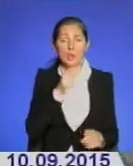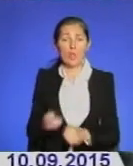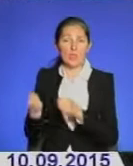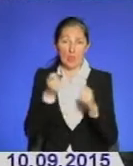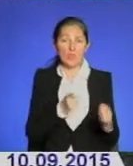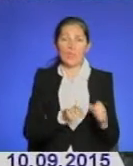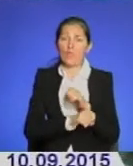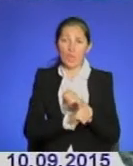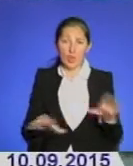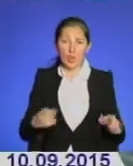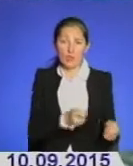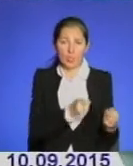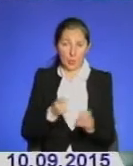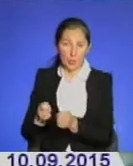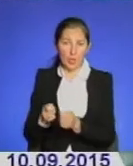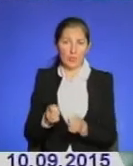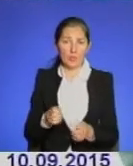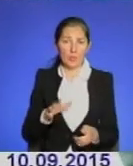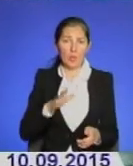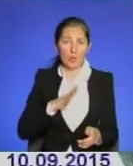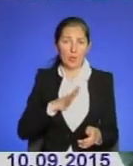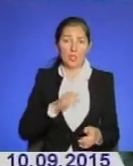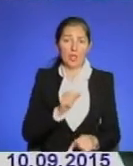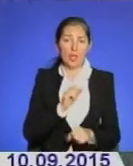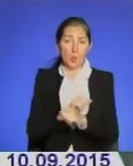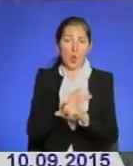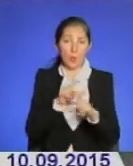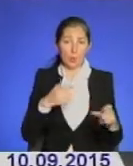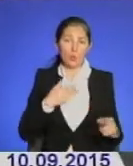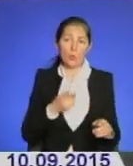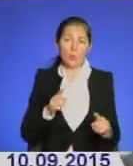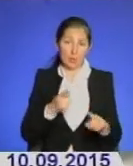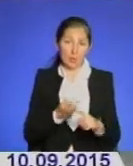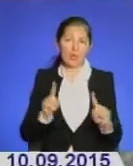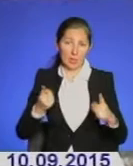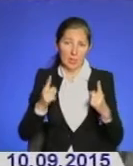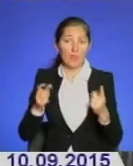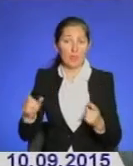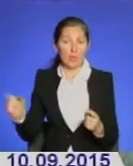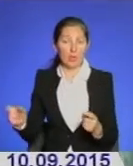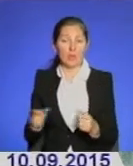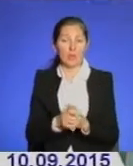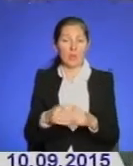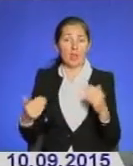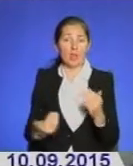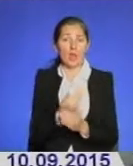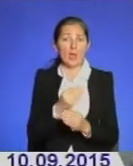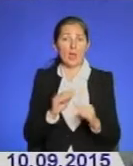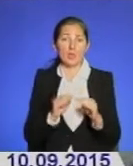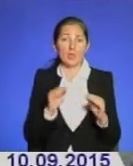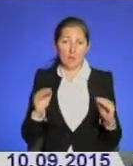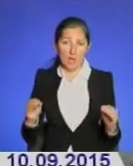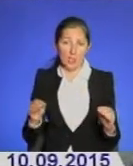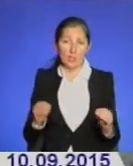територію. Перебуваючи ми на блокпосту, ми це затримали. Новітнє спорядження, матеріально-технічна база, повний